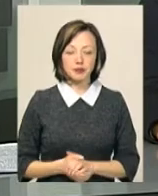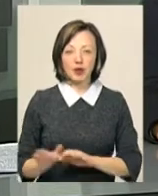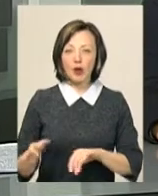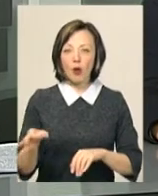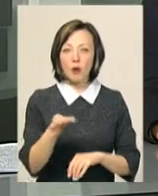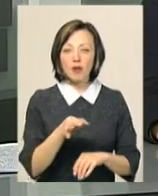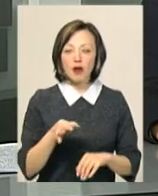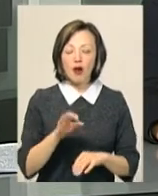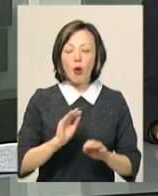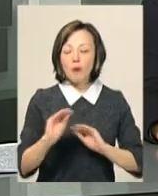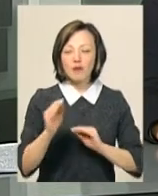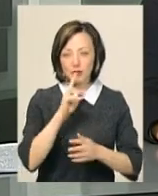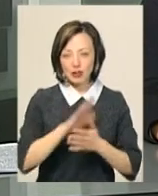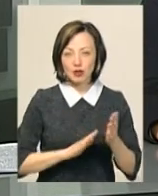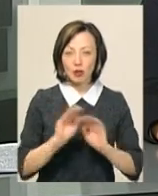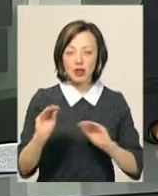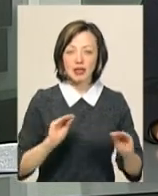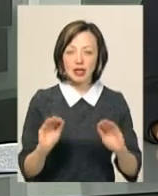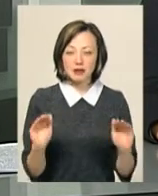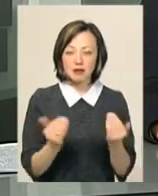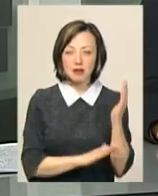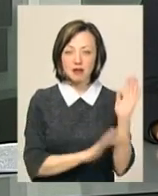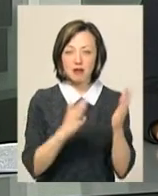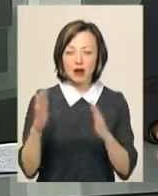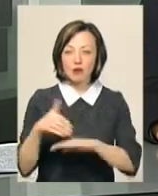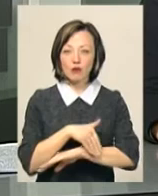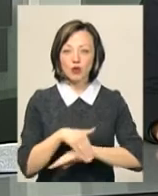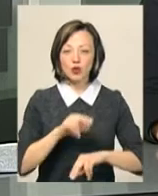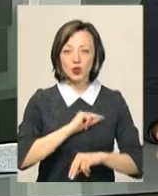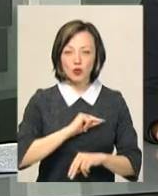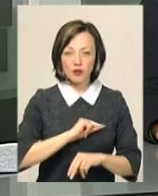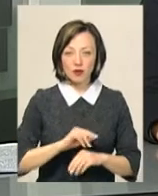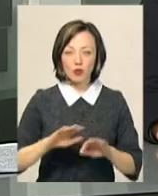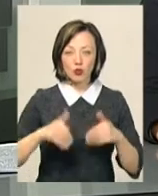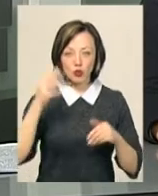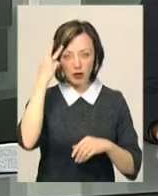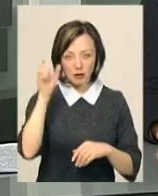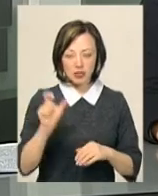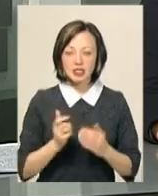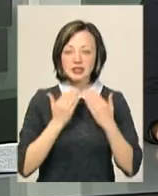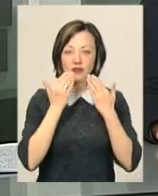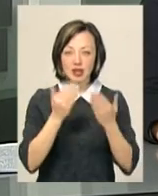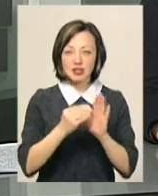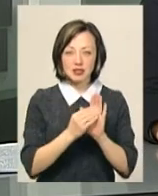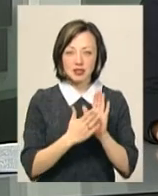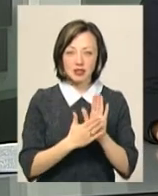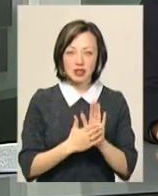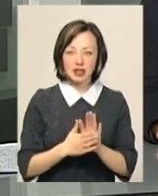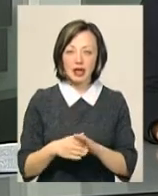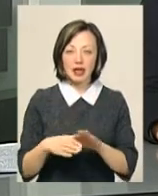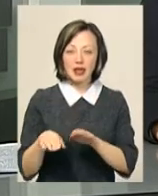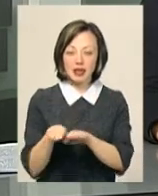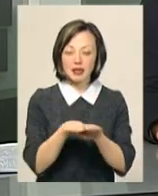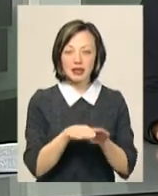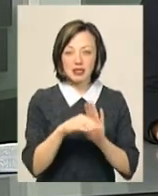Обладнати міні-сквер на вулиці Трудовій в обласному центрі пропонує хмельничанин Антон Герасименко. Звернення про це він зареєстрував в єдиній